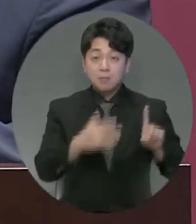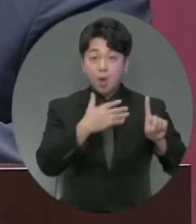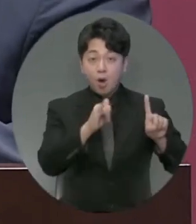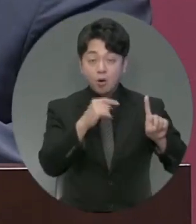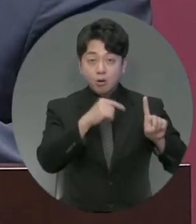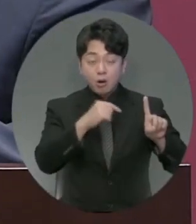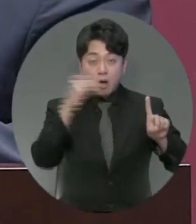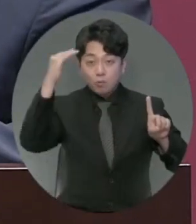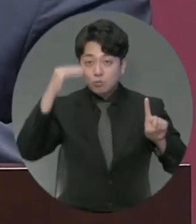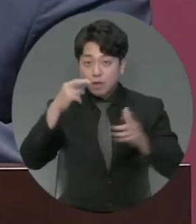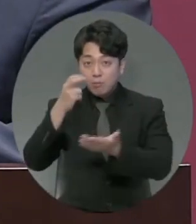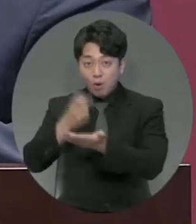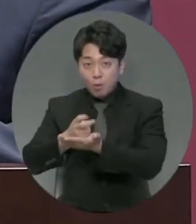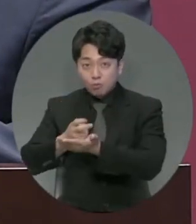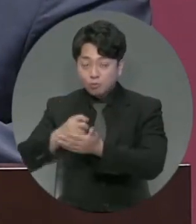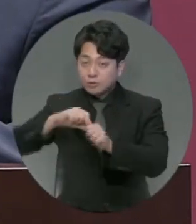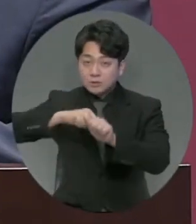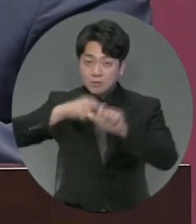처벌했습니까?